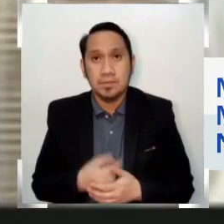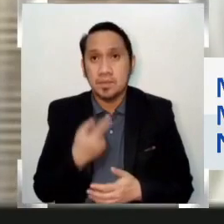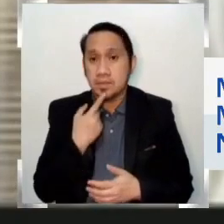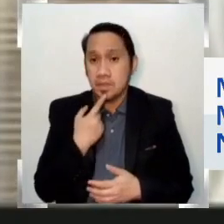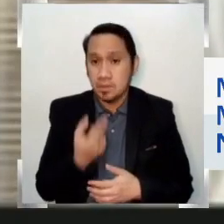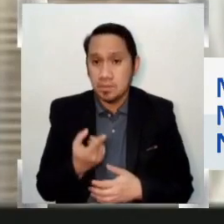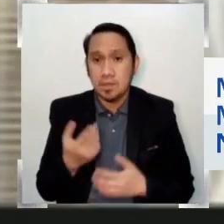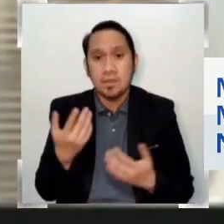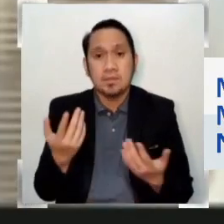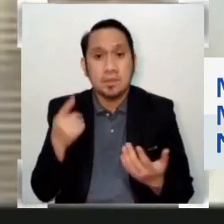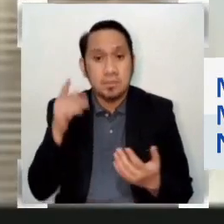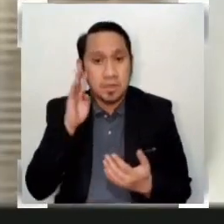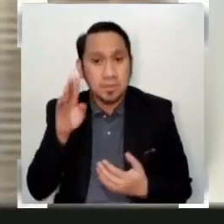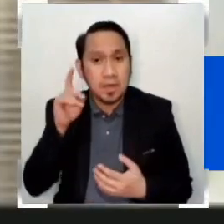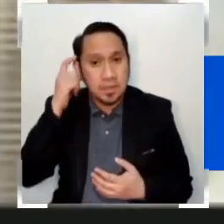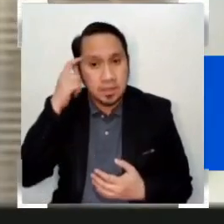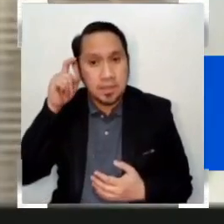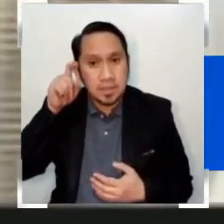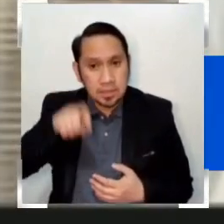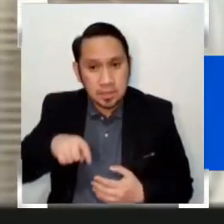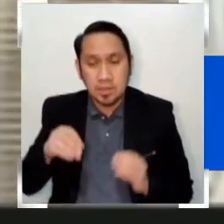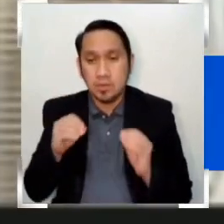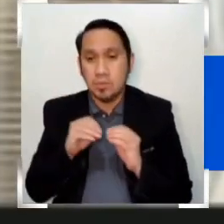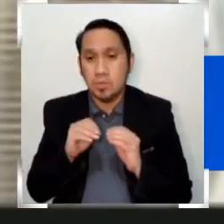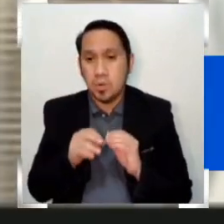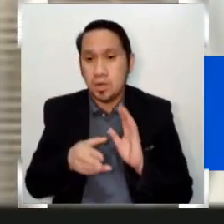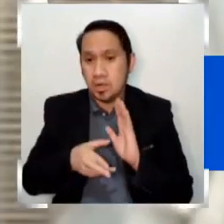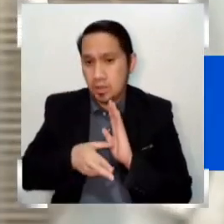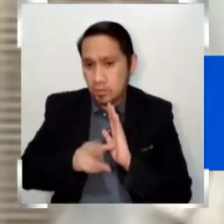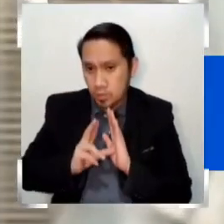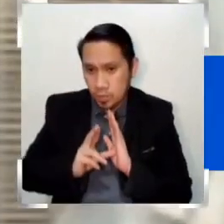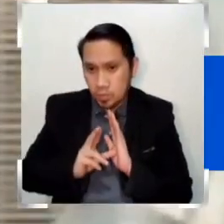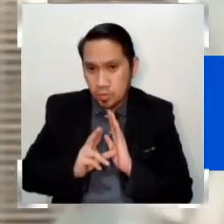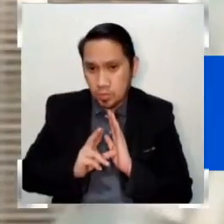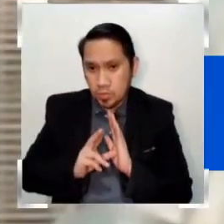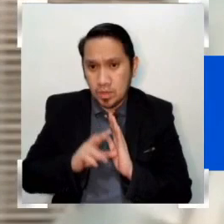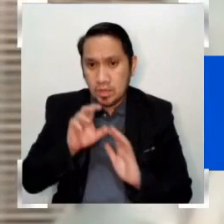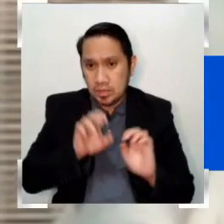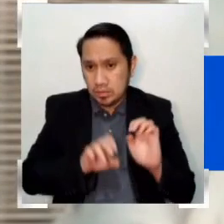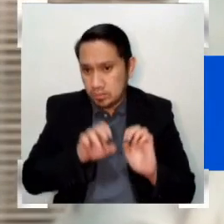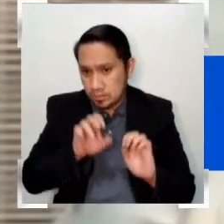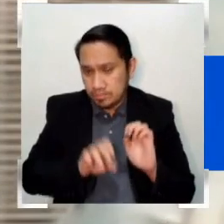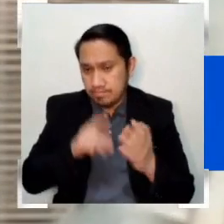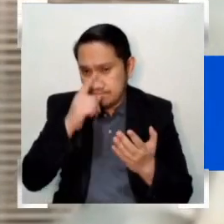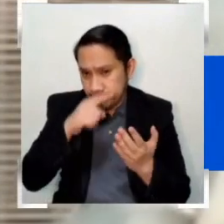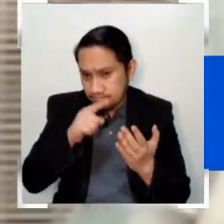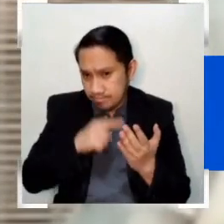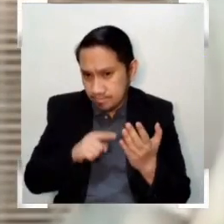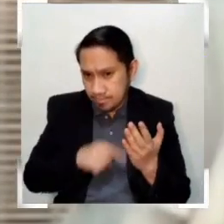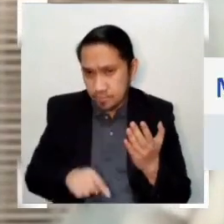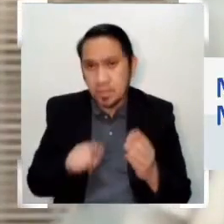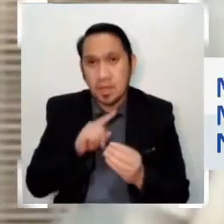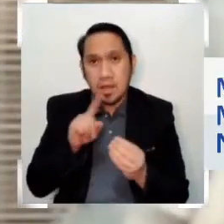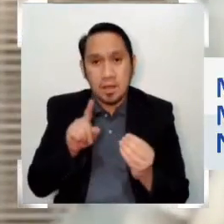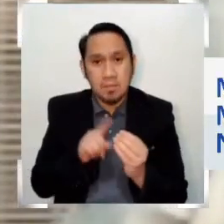need to re-examine and review the inclusion of the